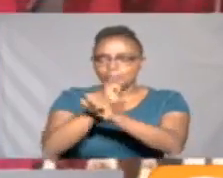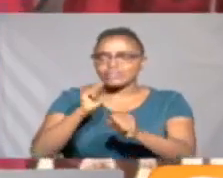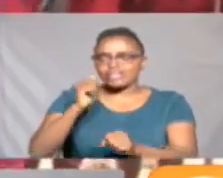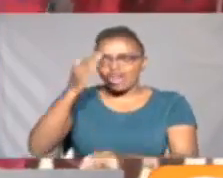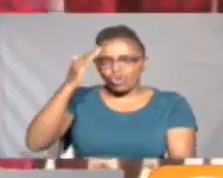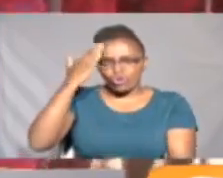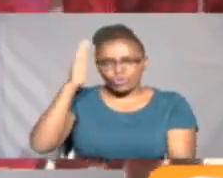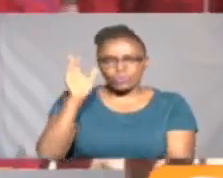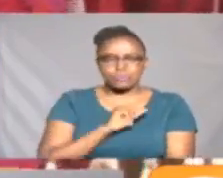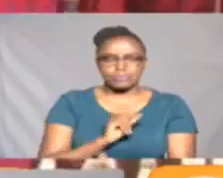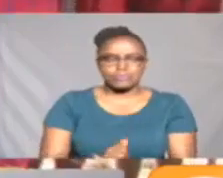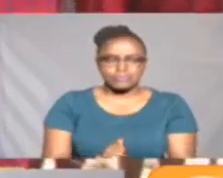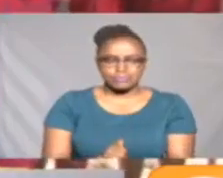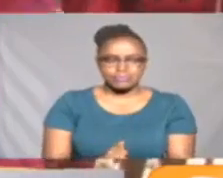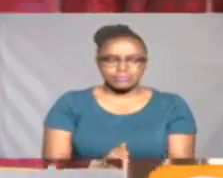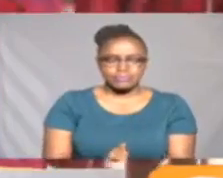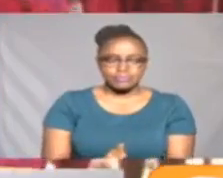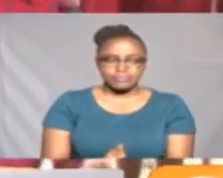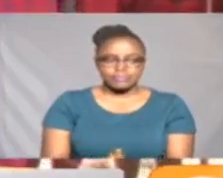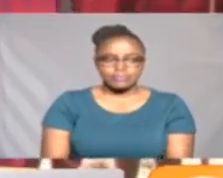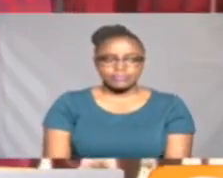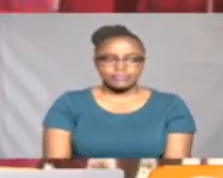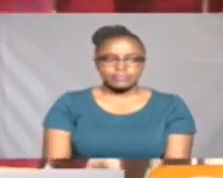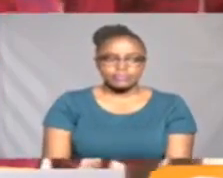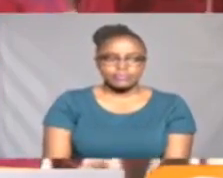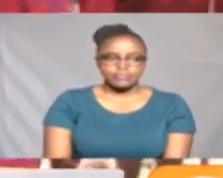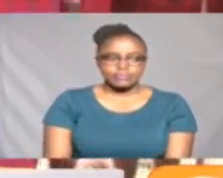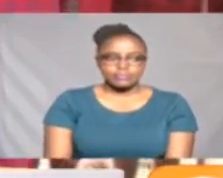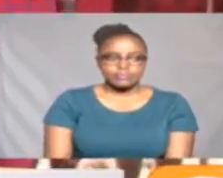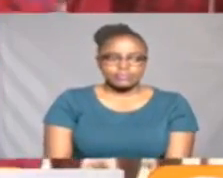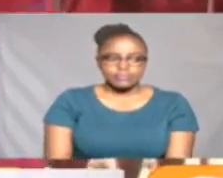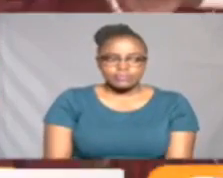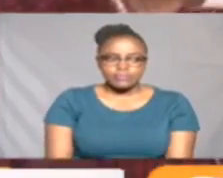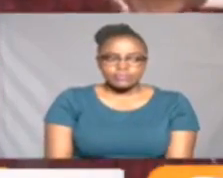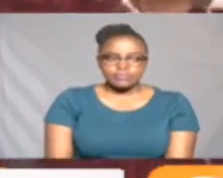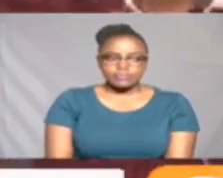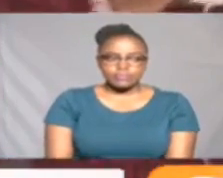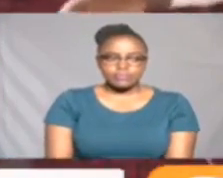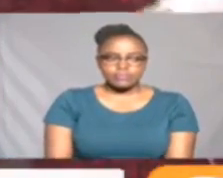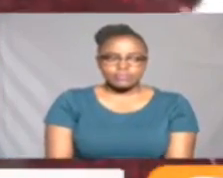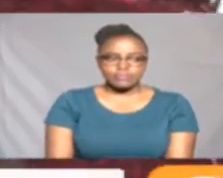Stephen Eletor, Citizen TV, Nairobi.